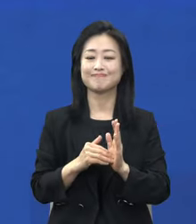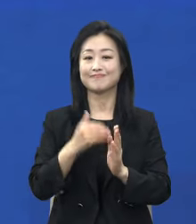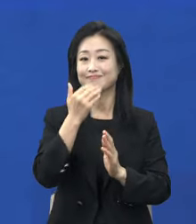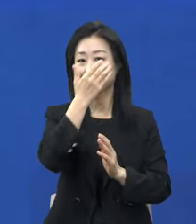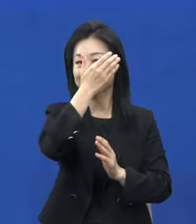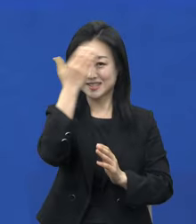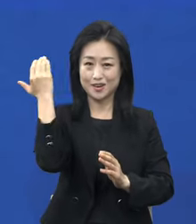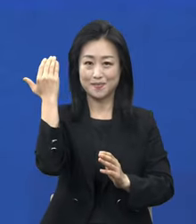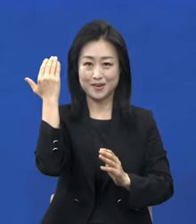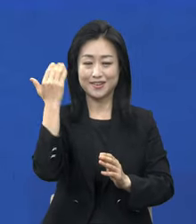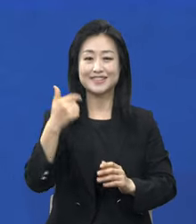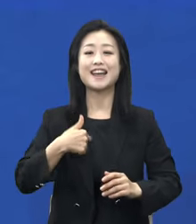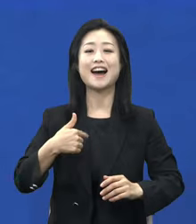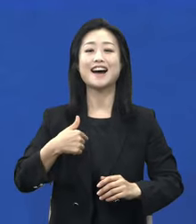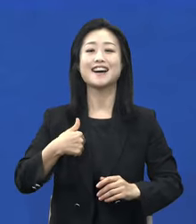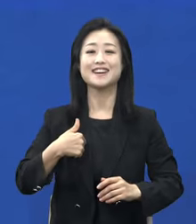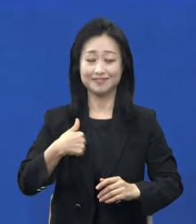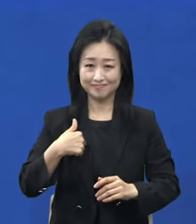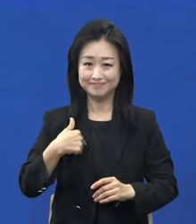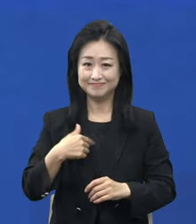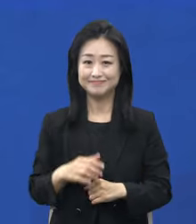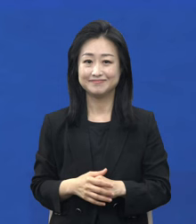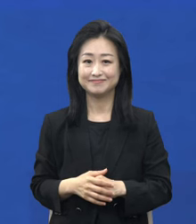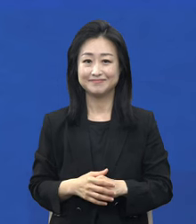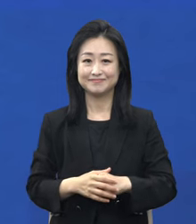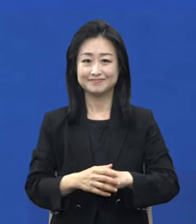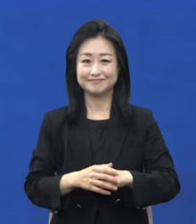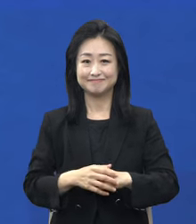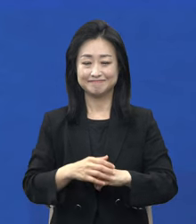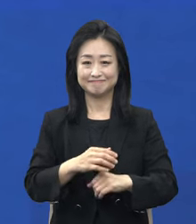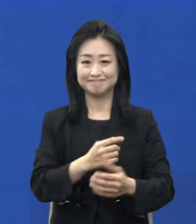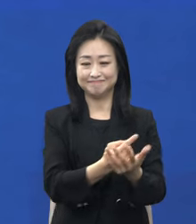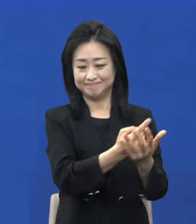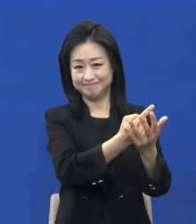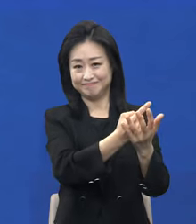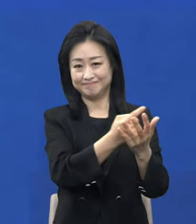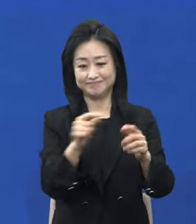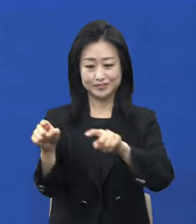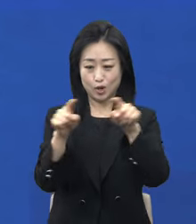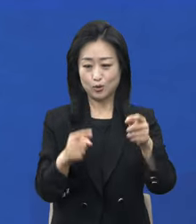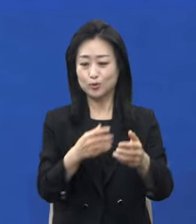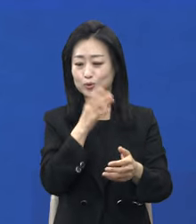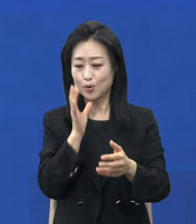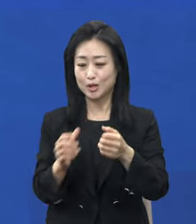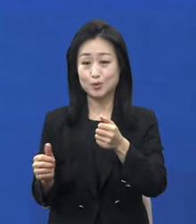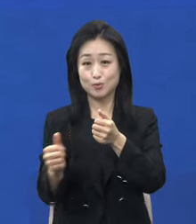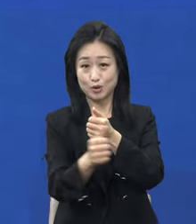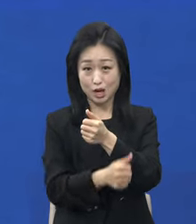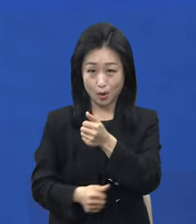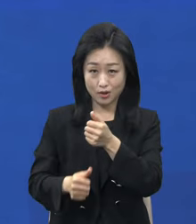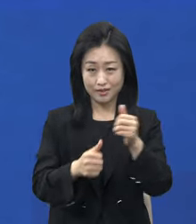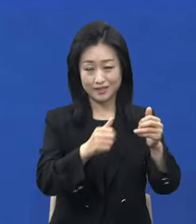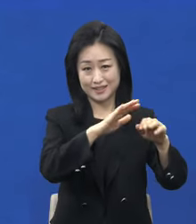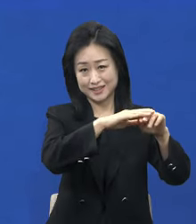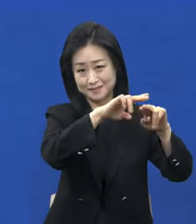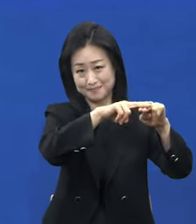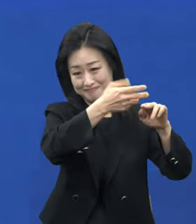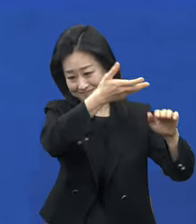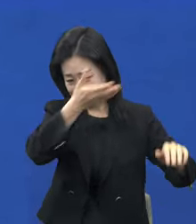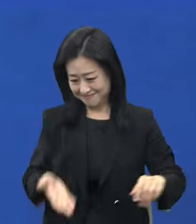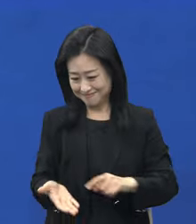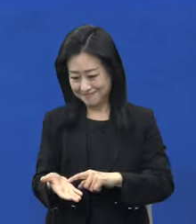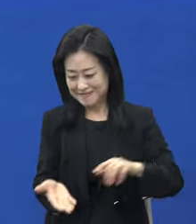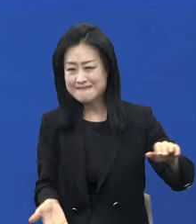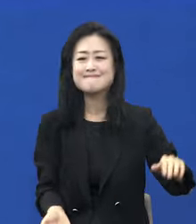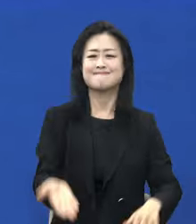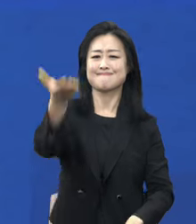젊은 노인 심일선이 바닥에, 땅에 뚝 떨어져 있는 전국 노인위원회의 이상을 깡그리